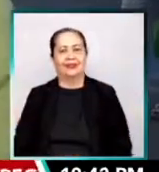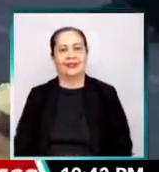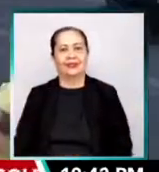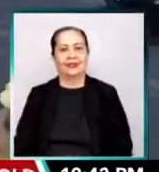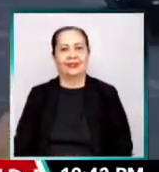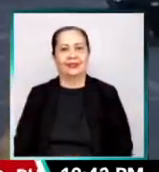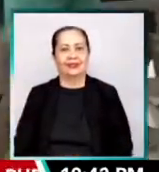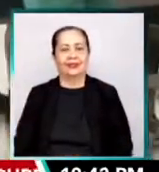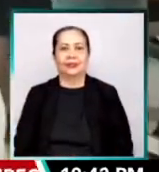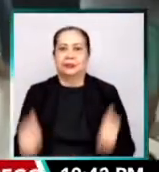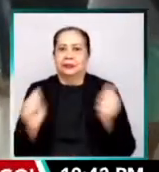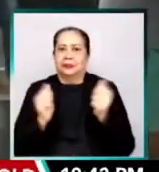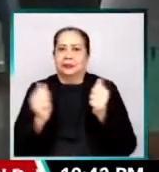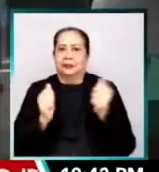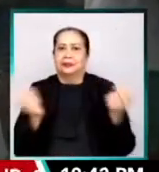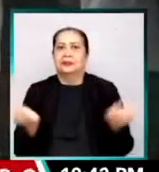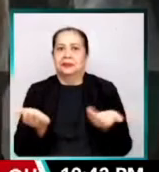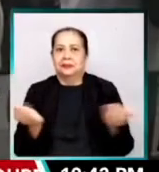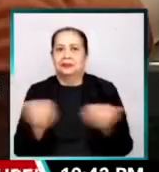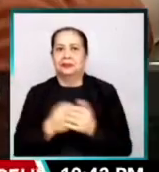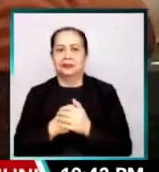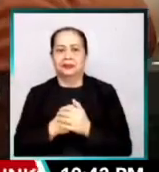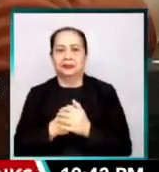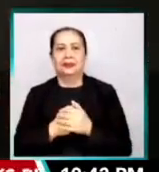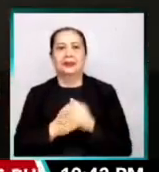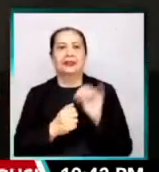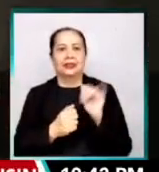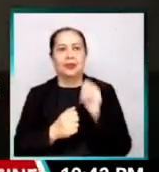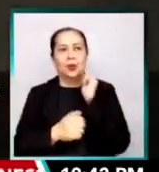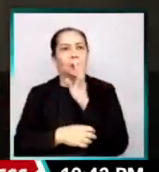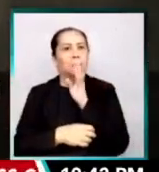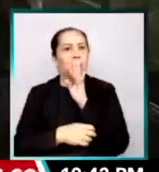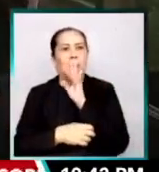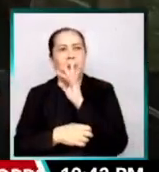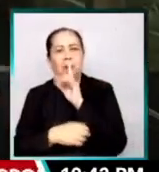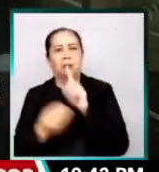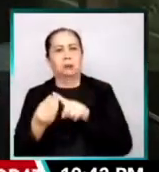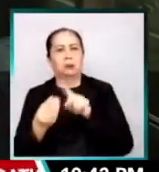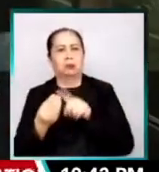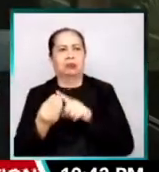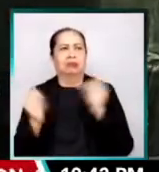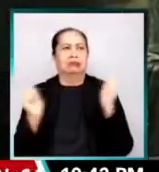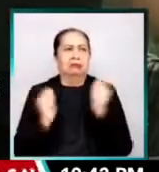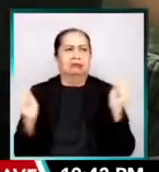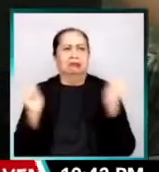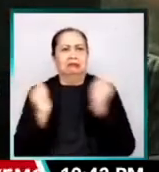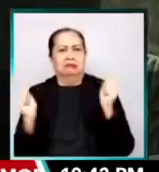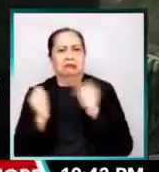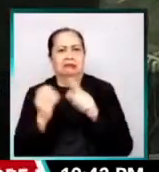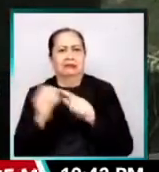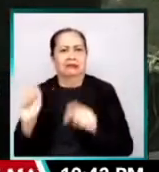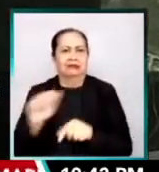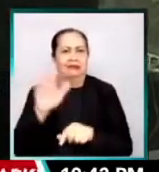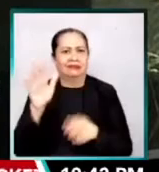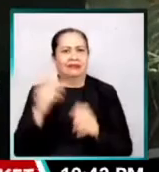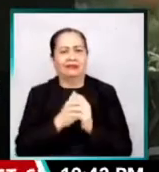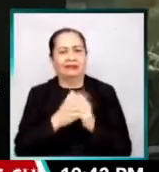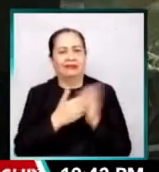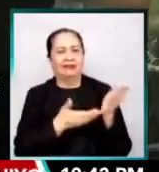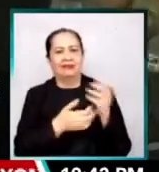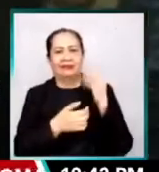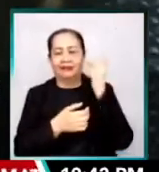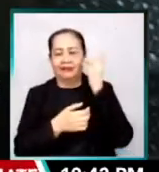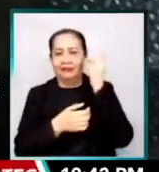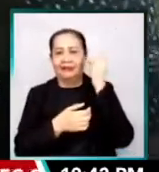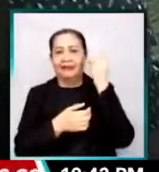Malamig! Malamig! Itong bukang bibig ng mga bumibisita ngayon sa Antipolo. May tip nga si Denmark Justin De La Cruz